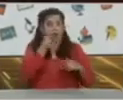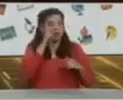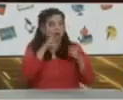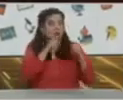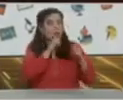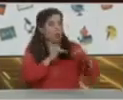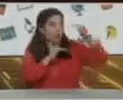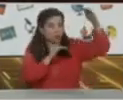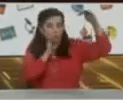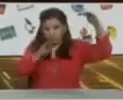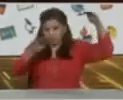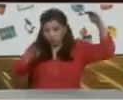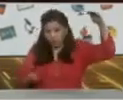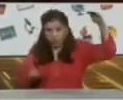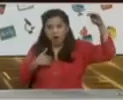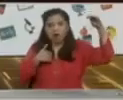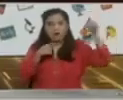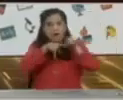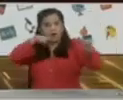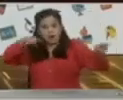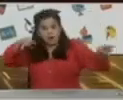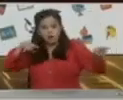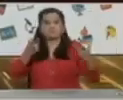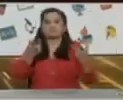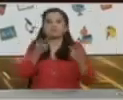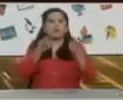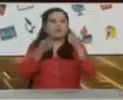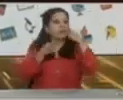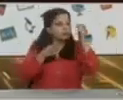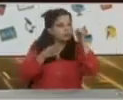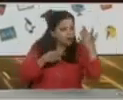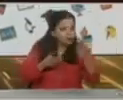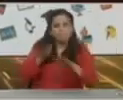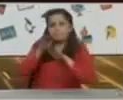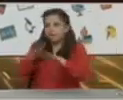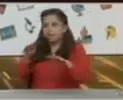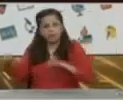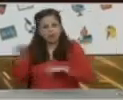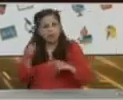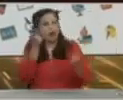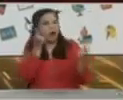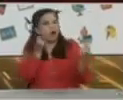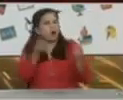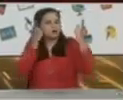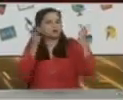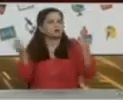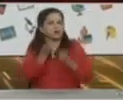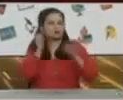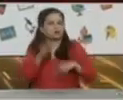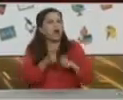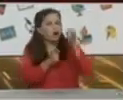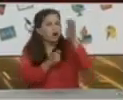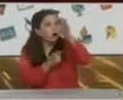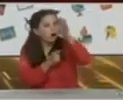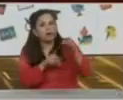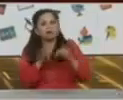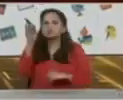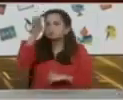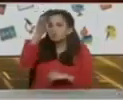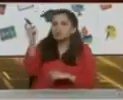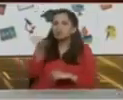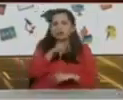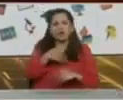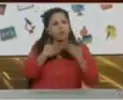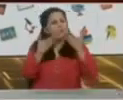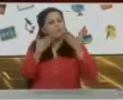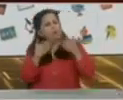लिए बच्चों और बड़ों को एक दूसरे को समझना होगा, खुले मन से गपशप